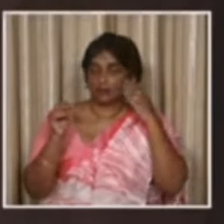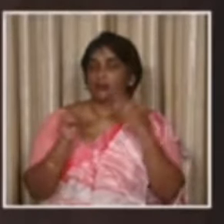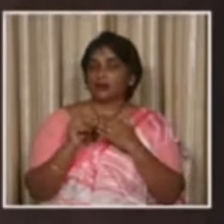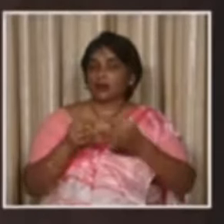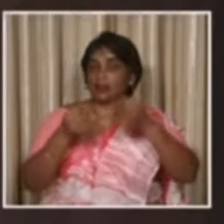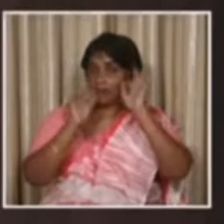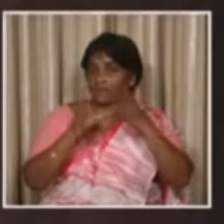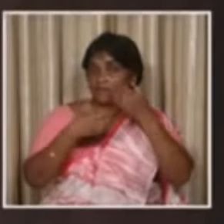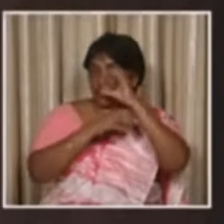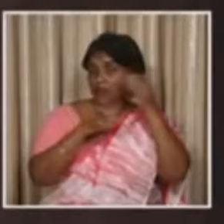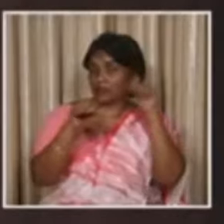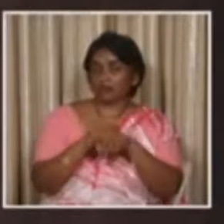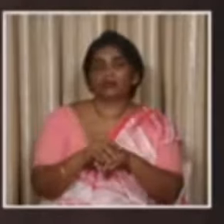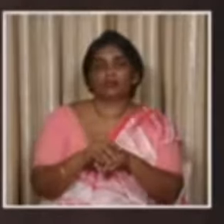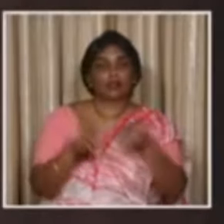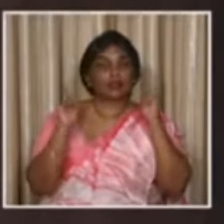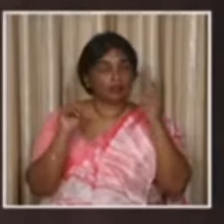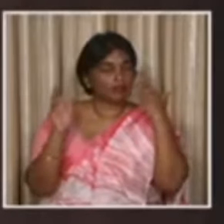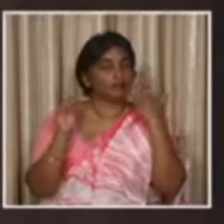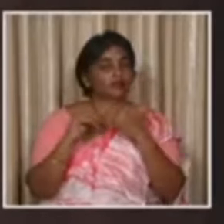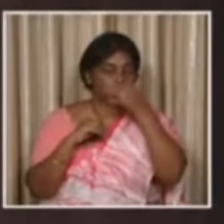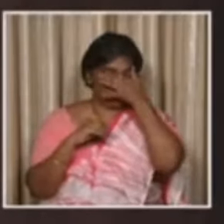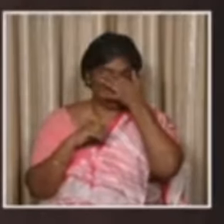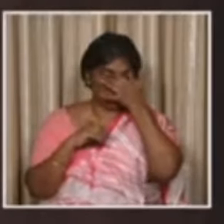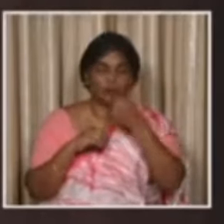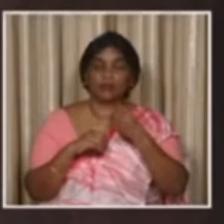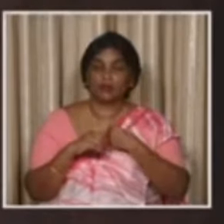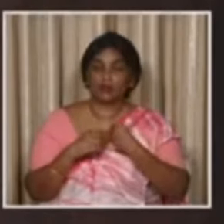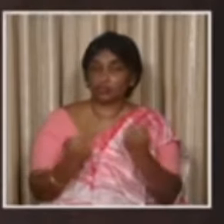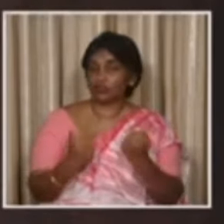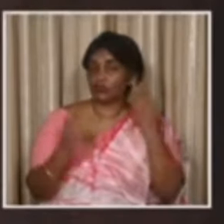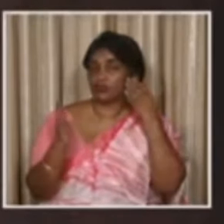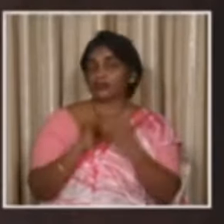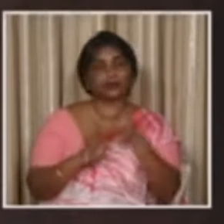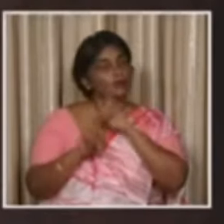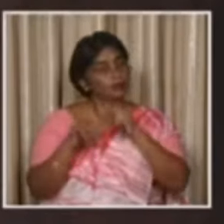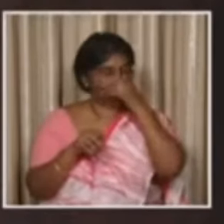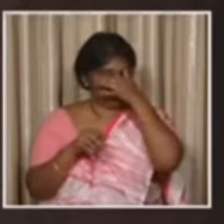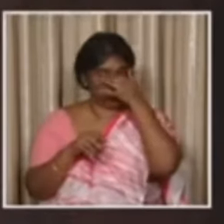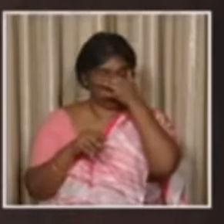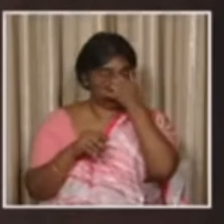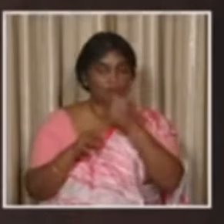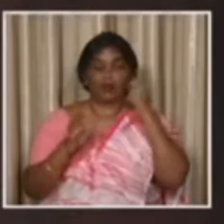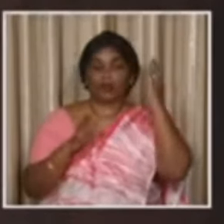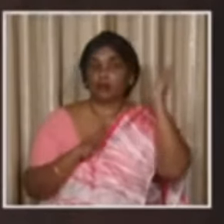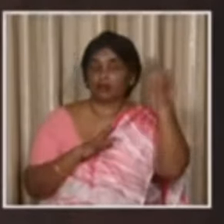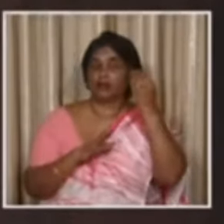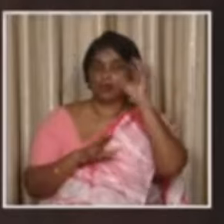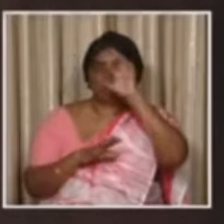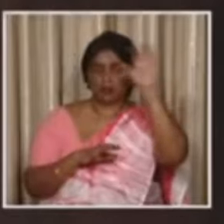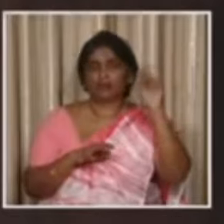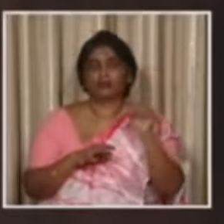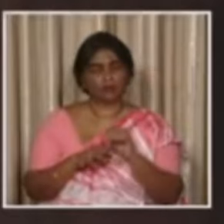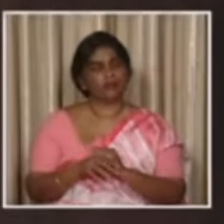විද්‍යාව ගේන්න හදපුවාම ක්‍රීඩාවේ මේ අපේ තියෙන ෆිට්නස් එක ගැන කතා කරපුවාම අනිත් ලෝකෙ දැන් මම දැක්ක රටවල්